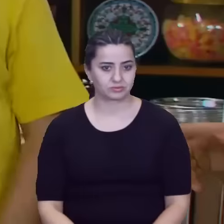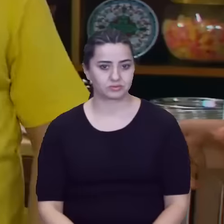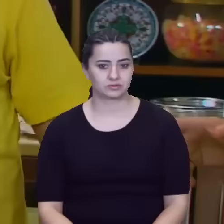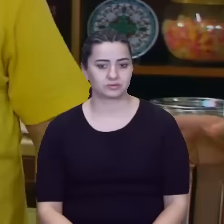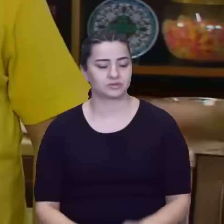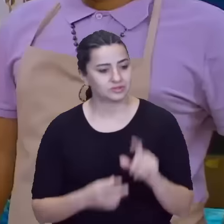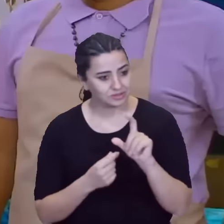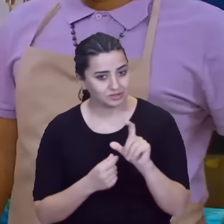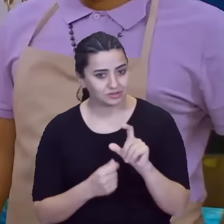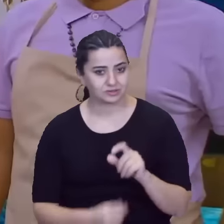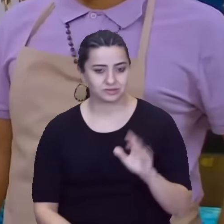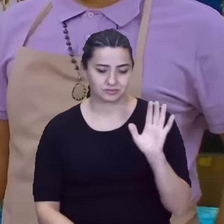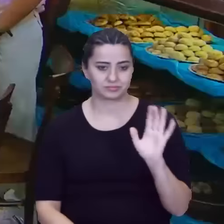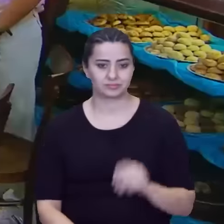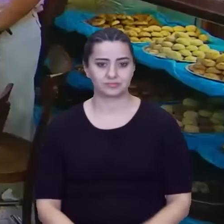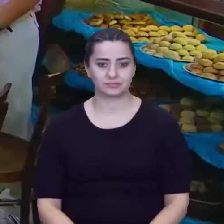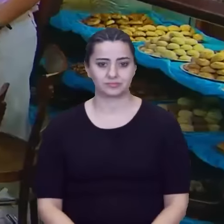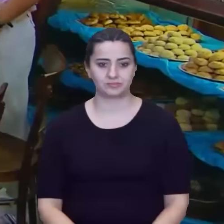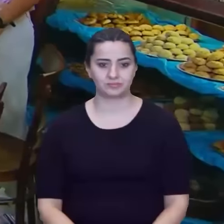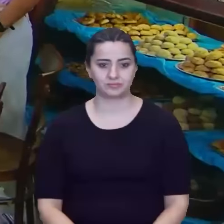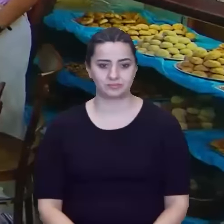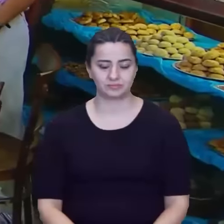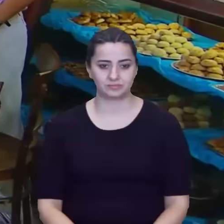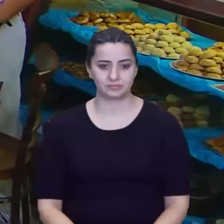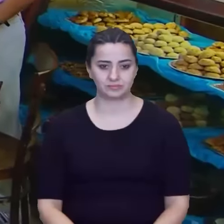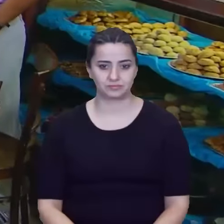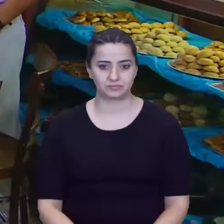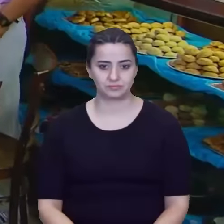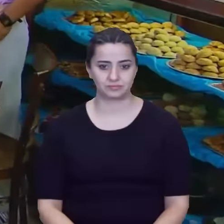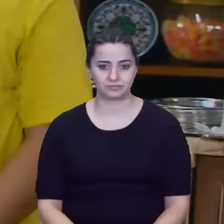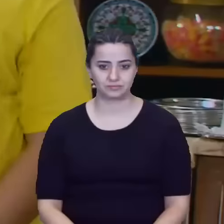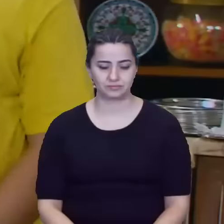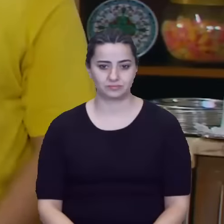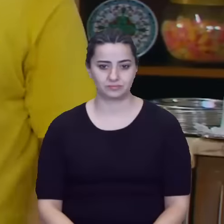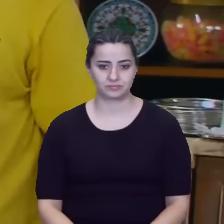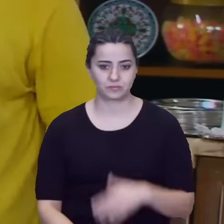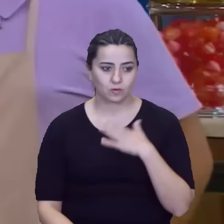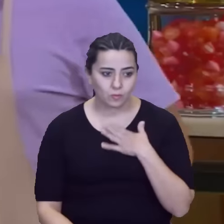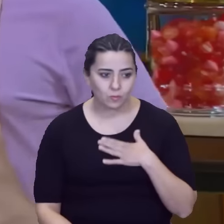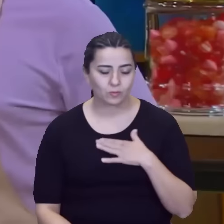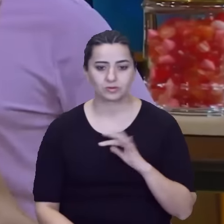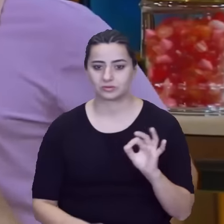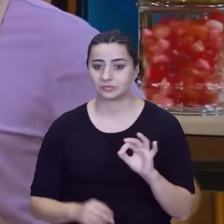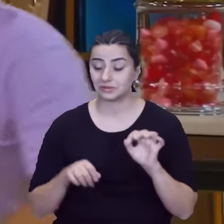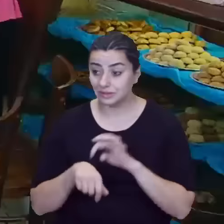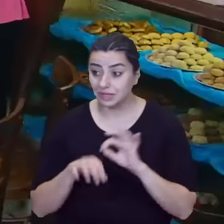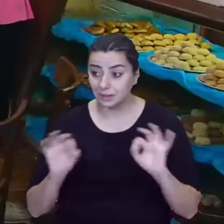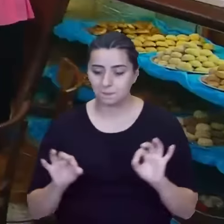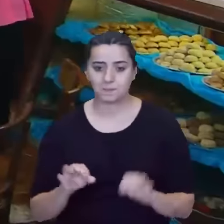ata. Hadi bakayım. Çağatay'la Funda'nın önünden geçti, gidiyor. Tam zamanı